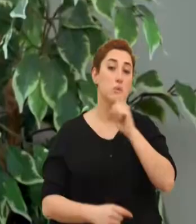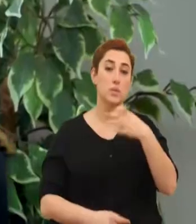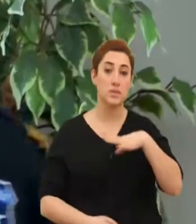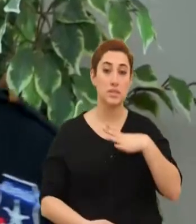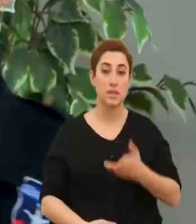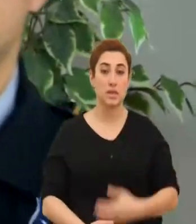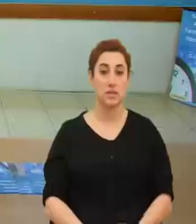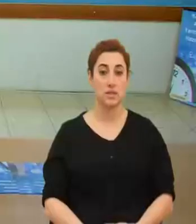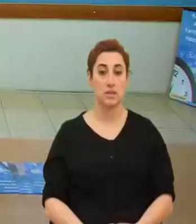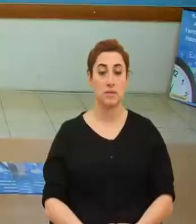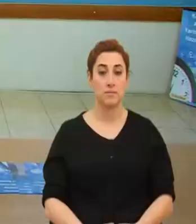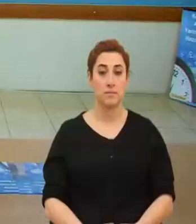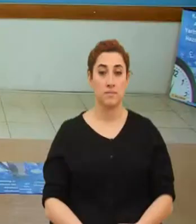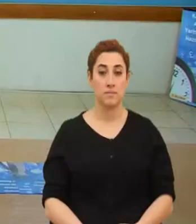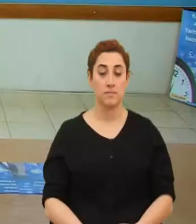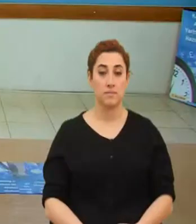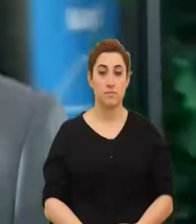isterseniz.